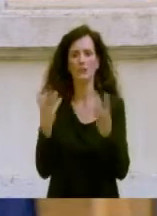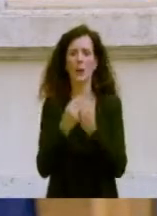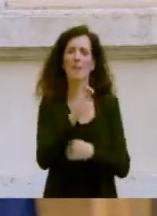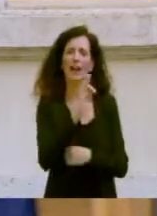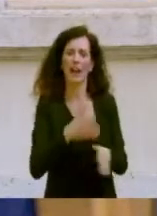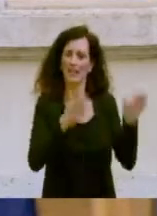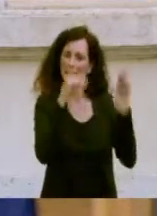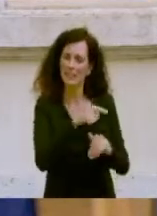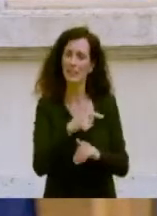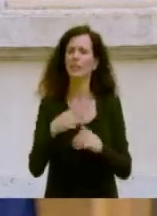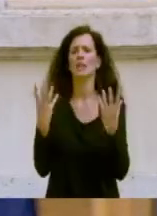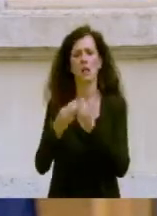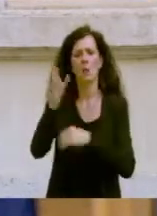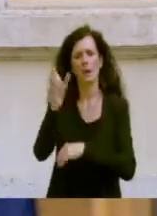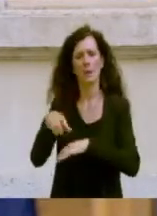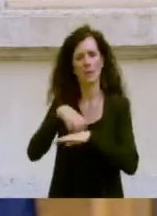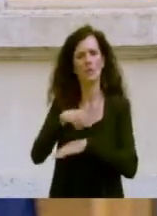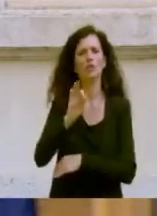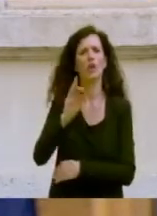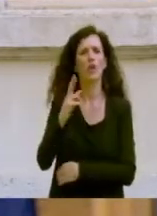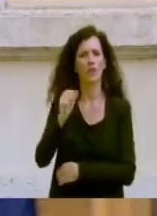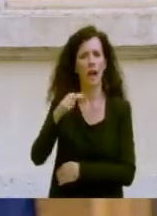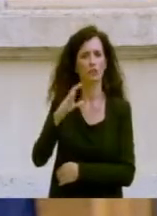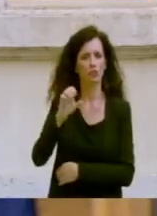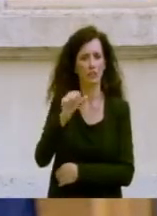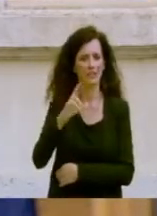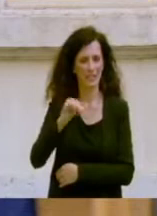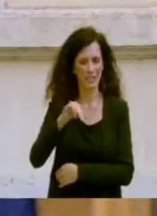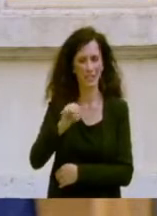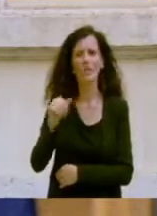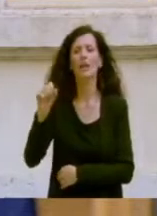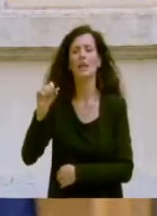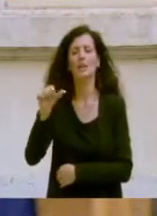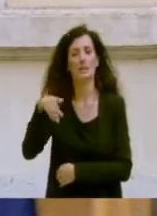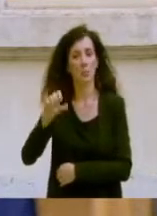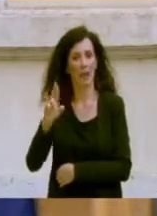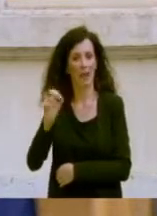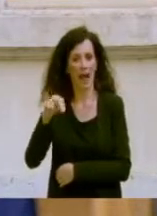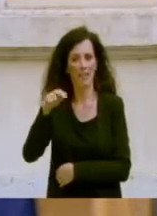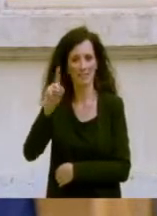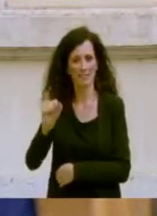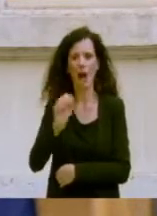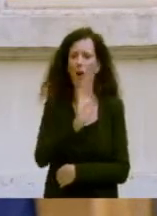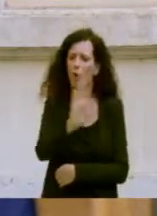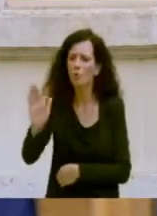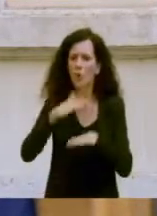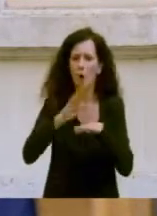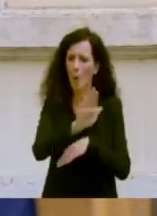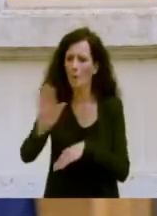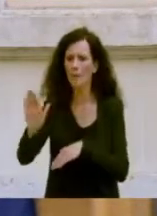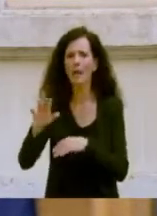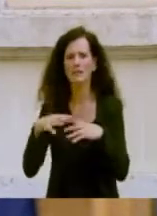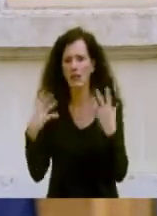citati franceschini e gli altri avendo la speranza stesso ciascuno per le rispettive competenze si stanno